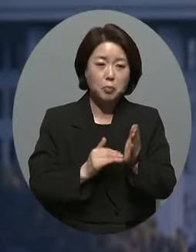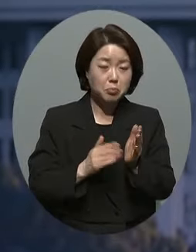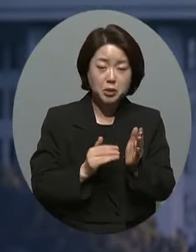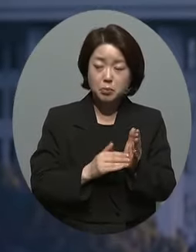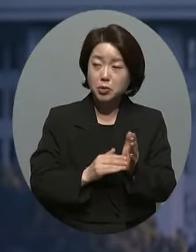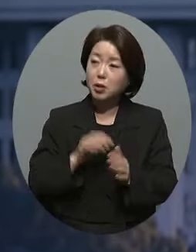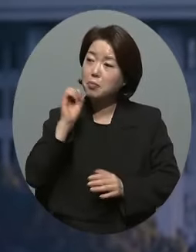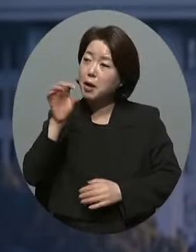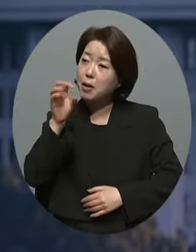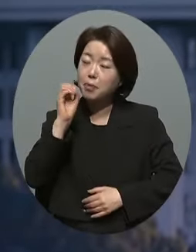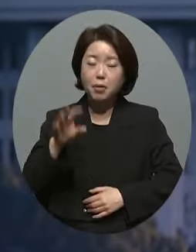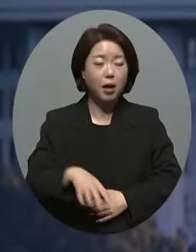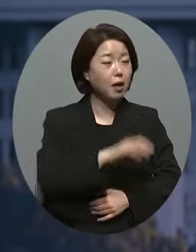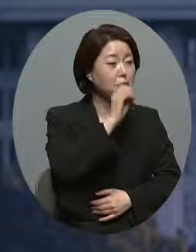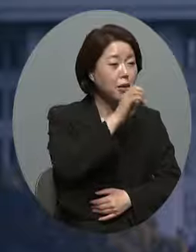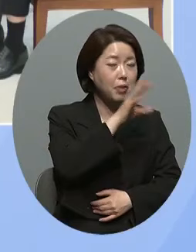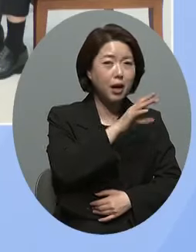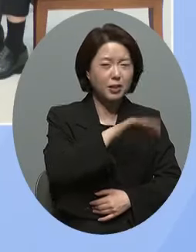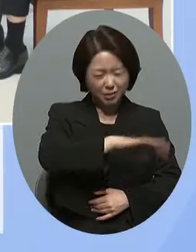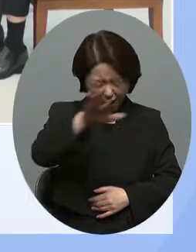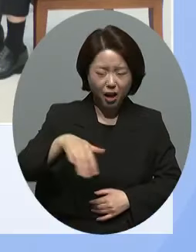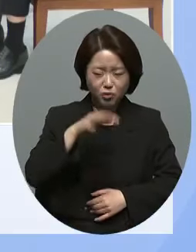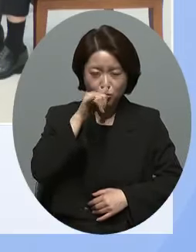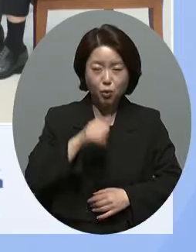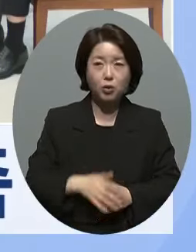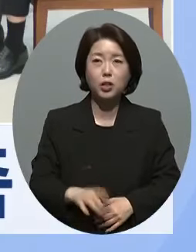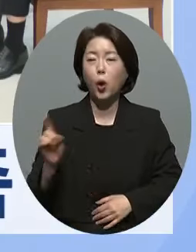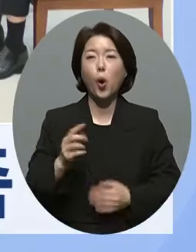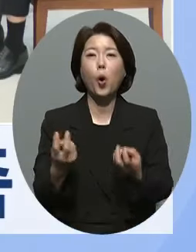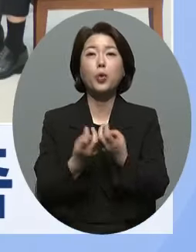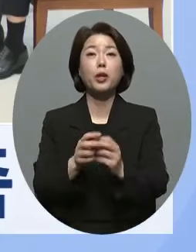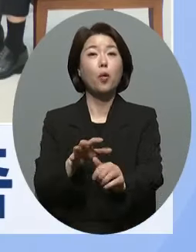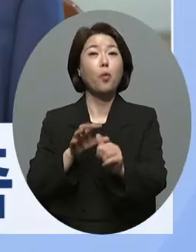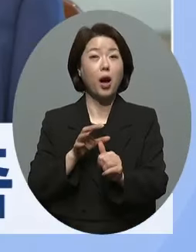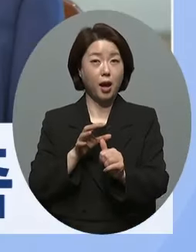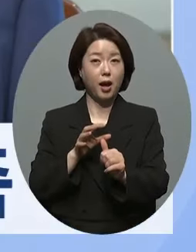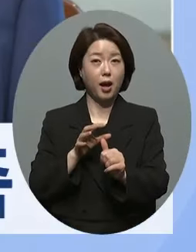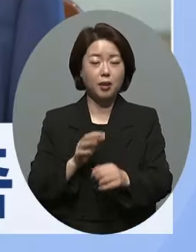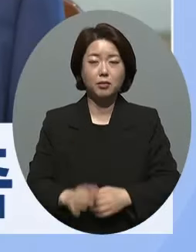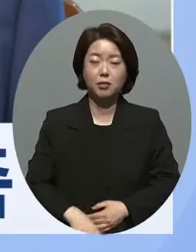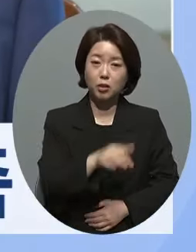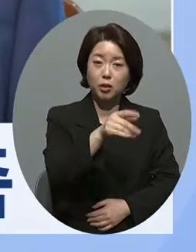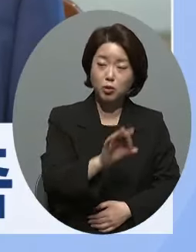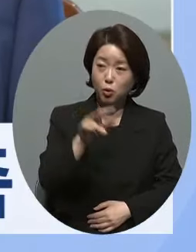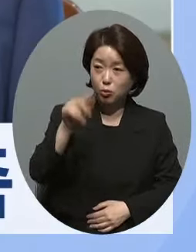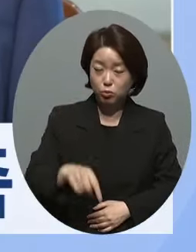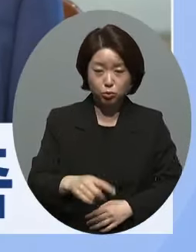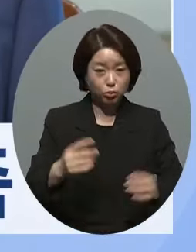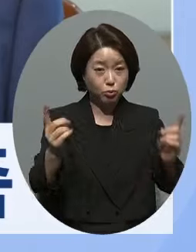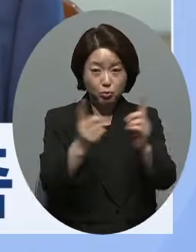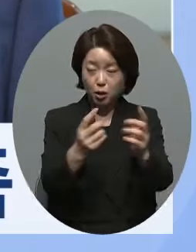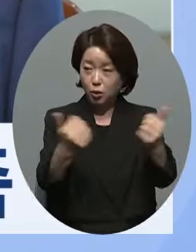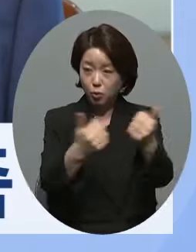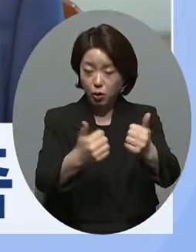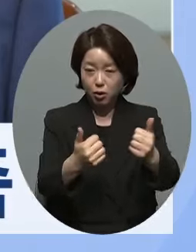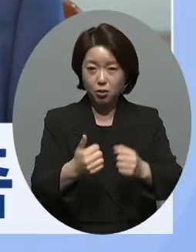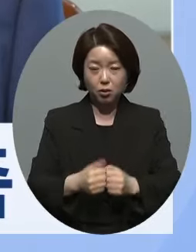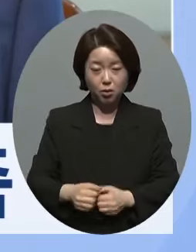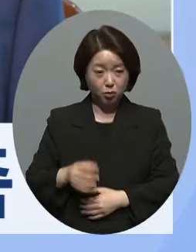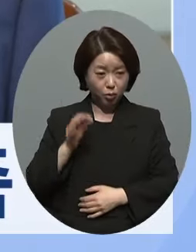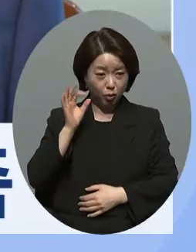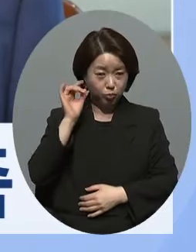있었습니다 다만 이것을 어떻게 활용하느냐의 문제였는데 이렇게 뭐 영수회담이 있는 다 바로 한 열흘 지난 이후에 이렇게 날것 그대로 공개하는 경우는